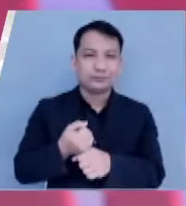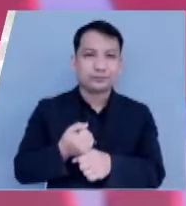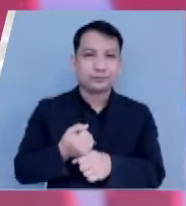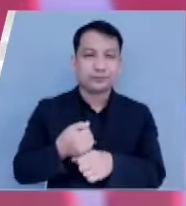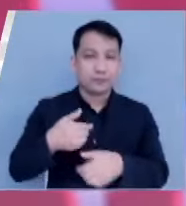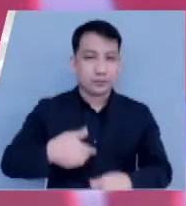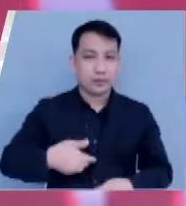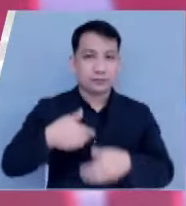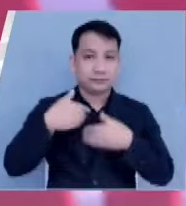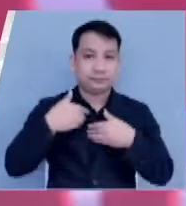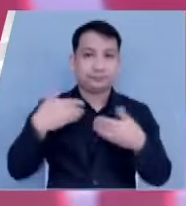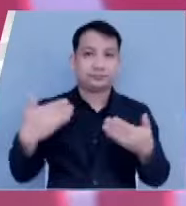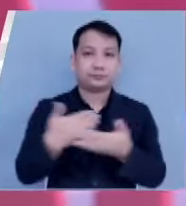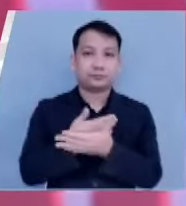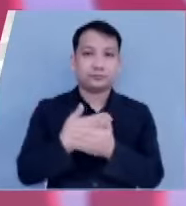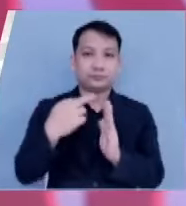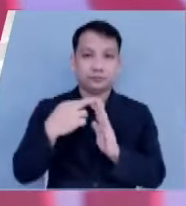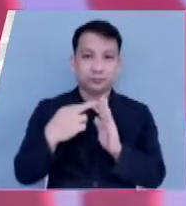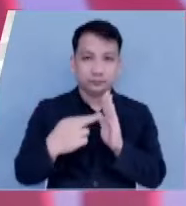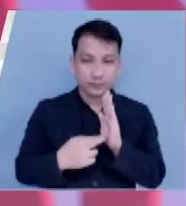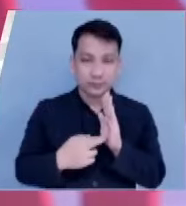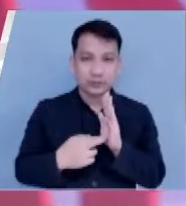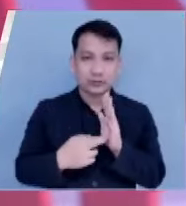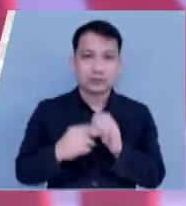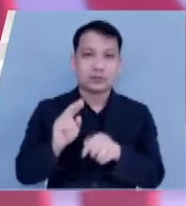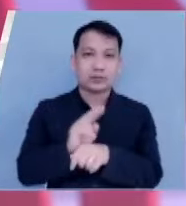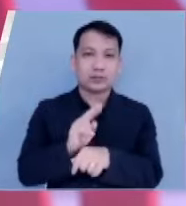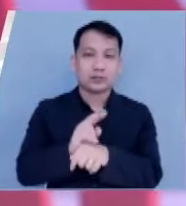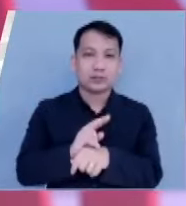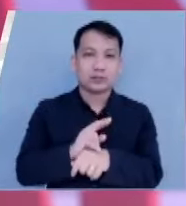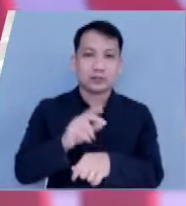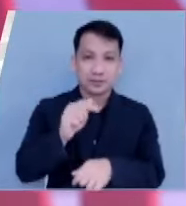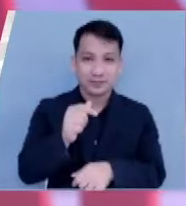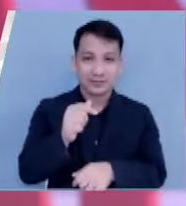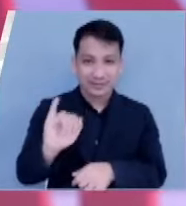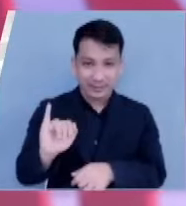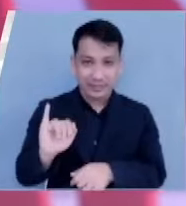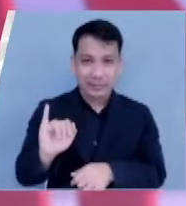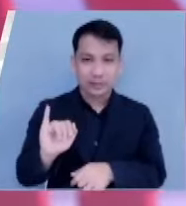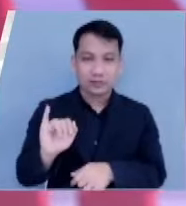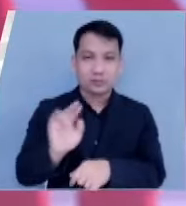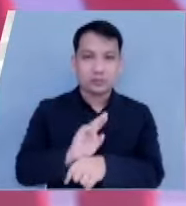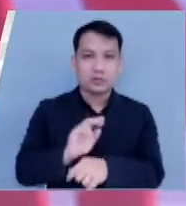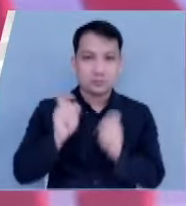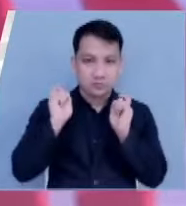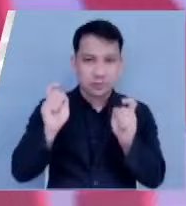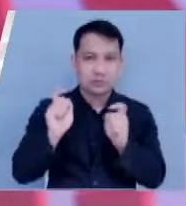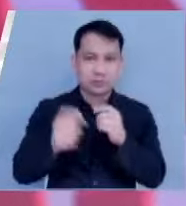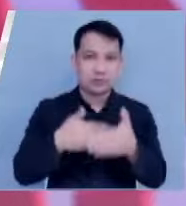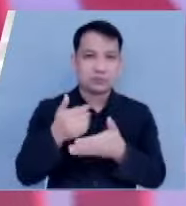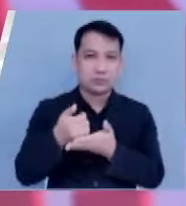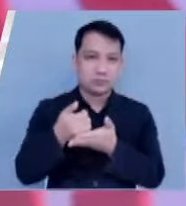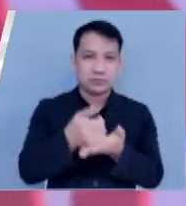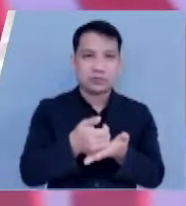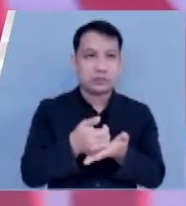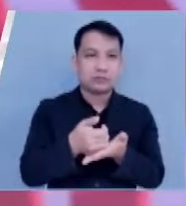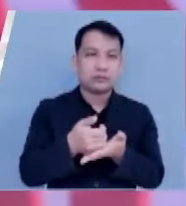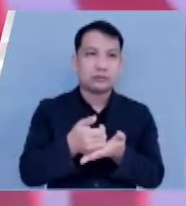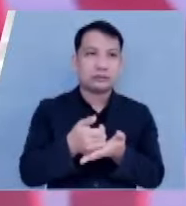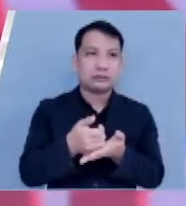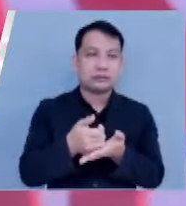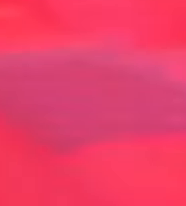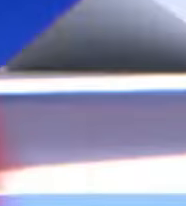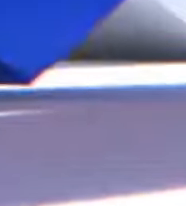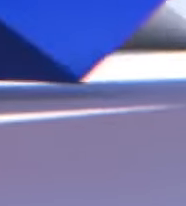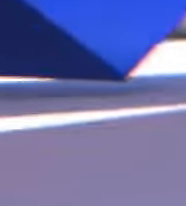mga bagong rules at paggamit ng artificial intelligence para pabilisin ang paggulong ng mga kaso. Nakatutok si Mav